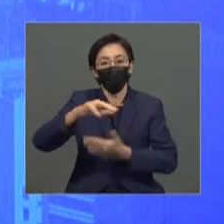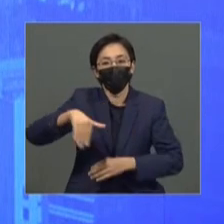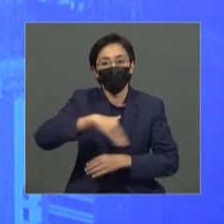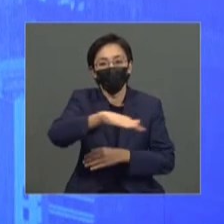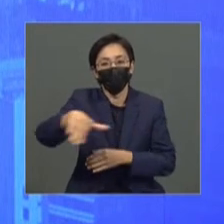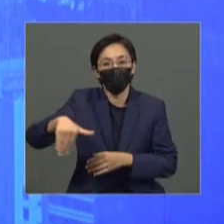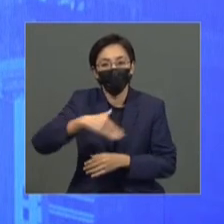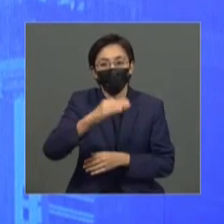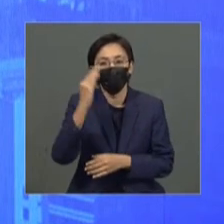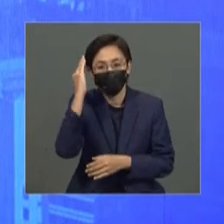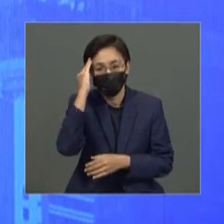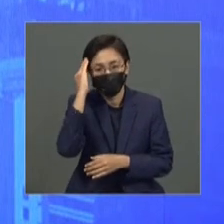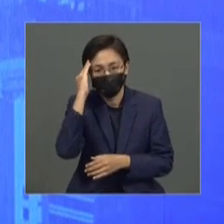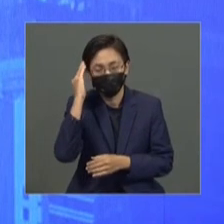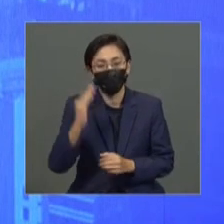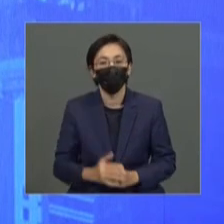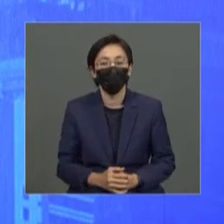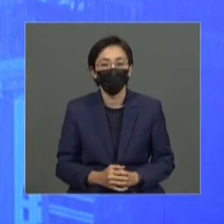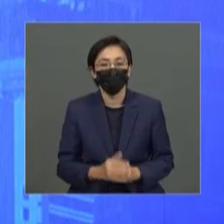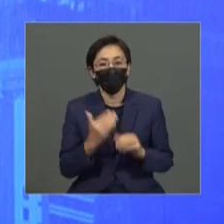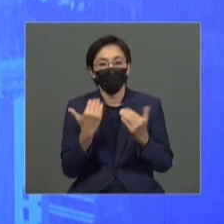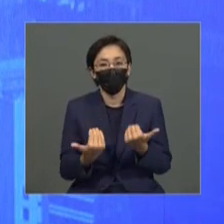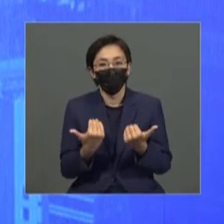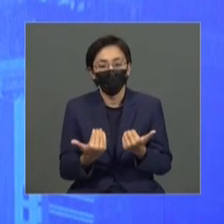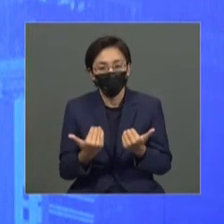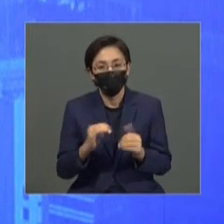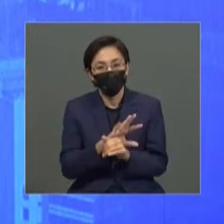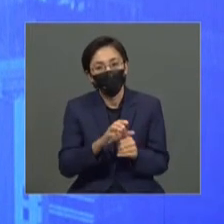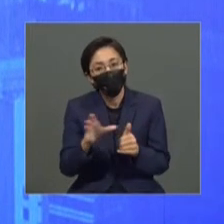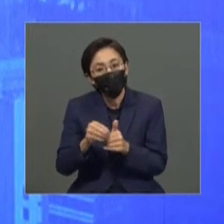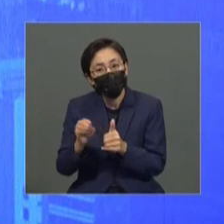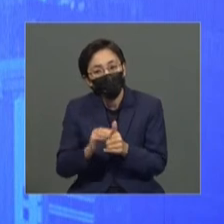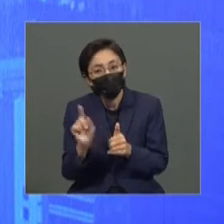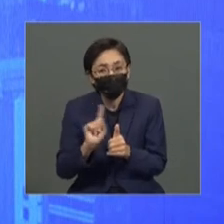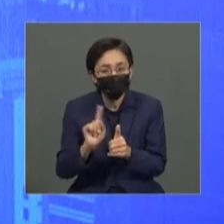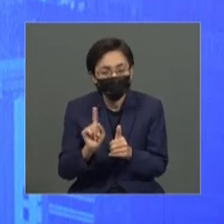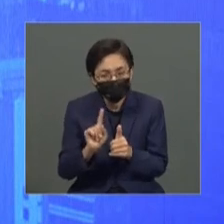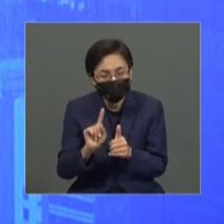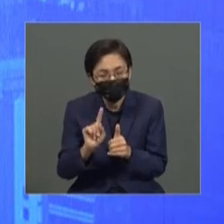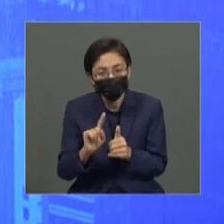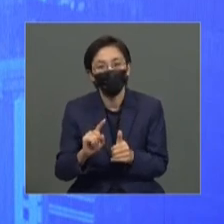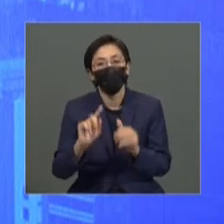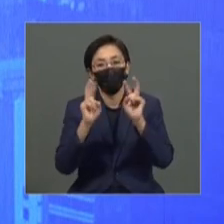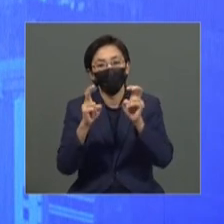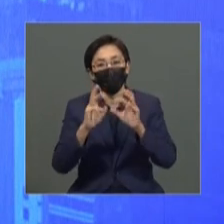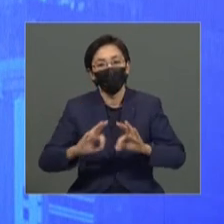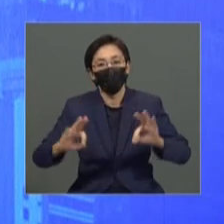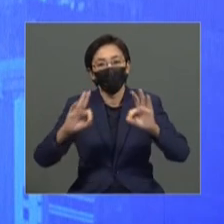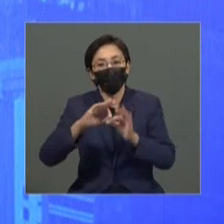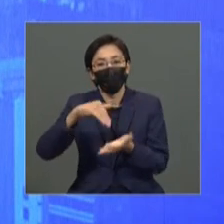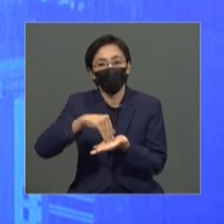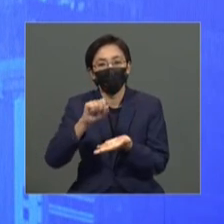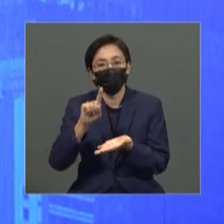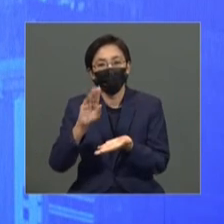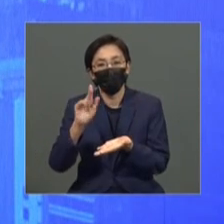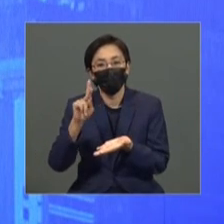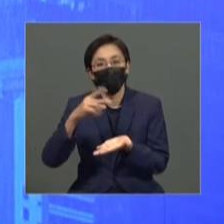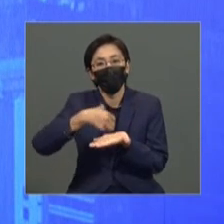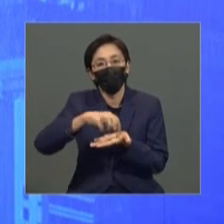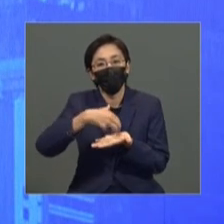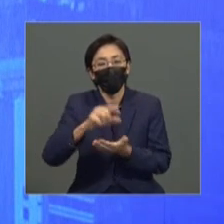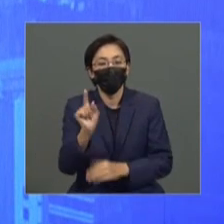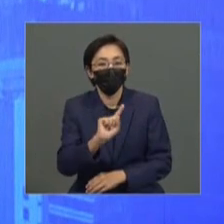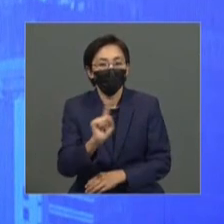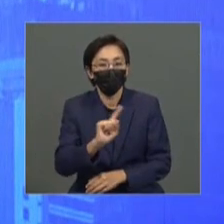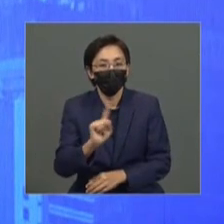คุณผู้ชมได้รับทราบกันนะครับสำหรับวันนี้สถานการณ์ประจำวันในภาพรวมนะครับรวมถึงประเด็นสำคัญจากทางสบคจะมีประเด็นสำคัญอะ